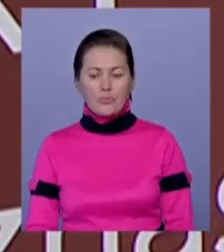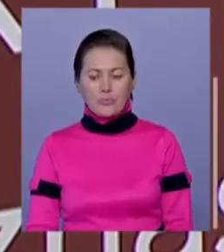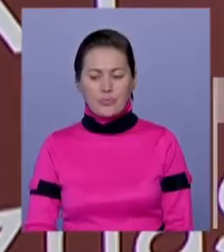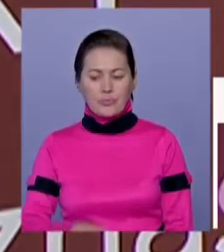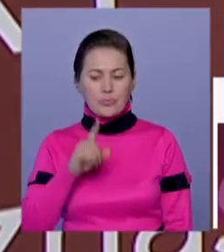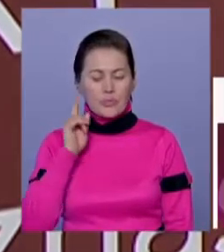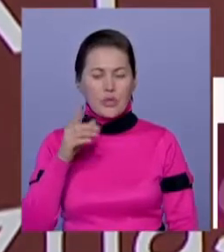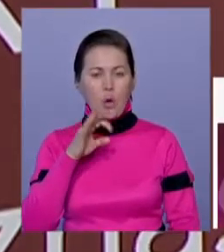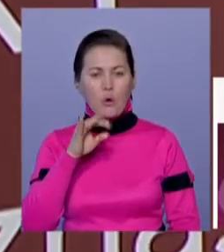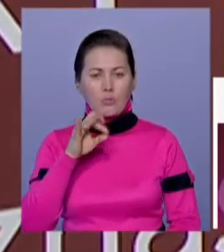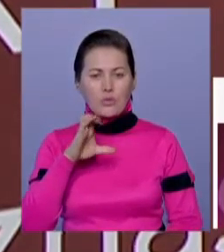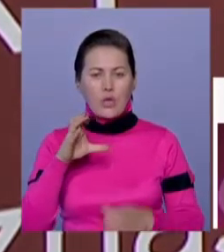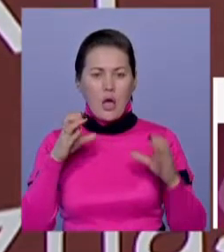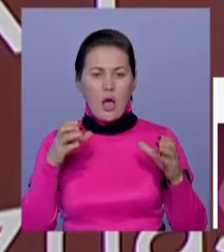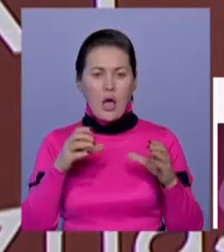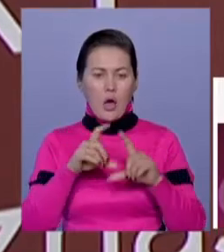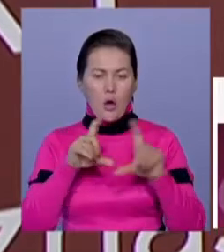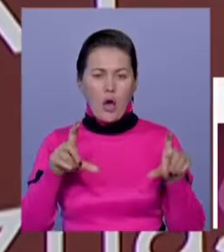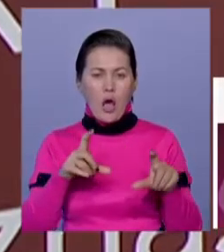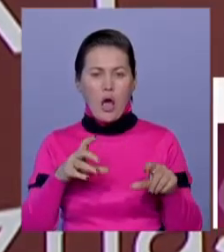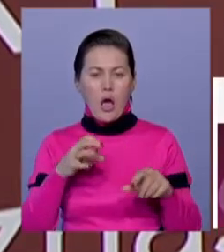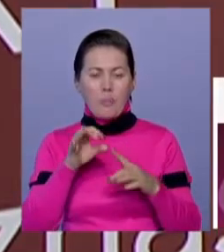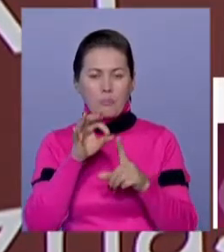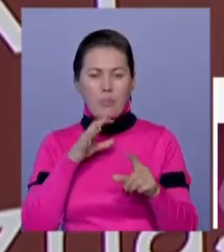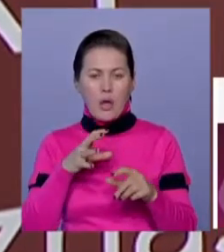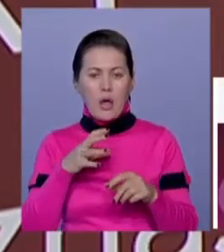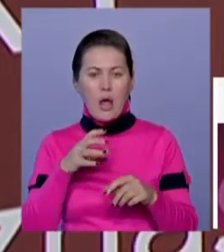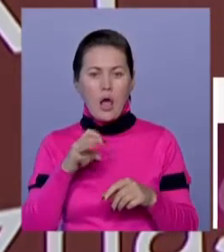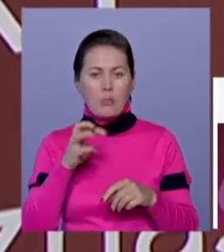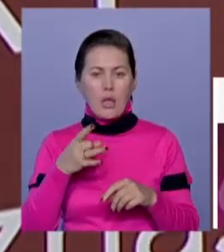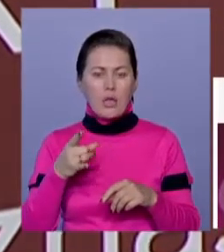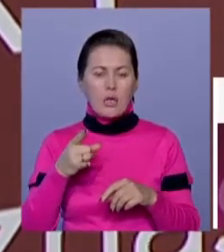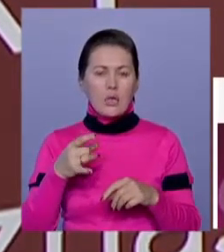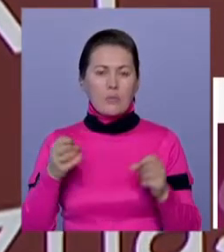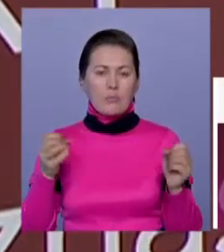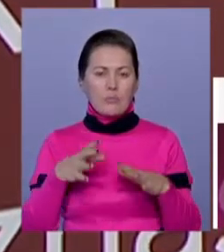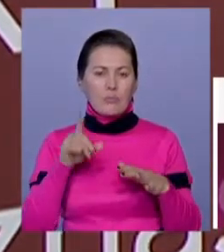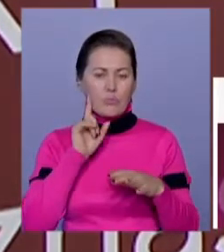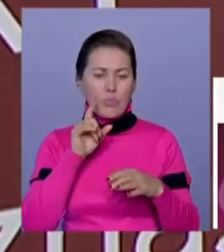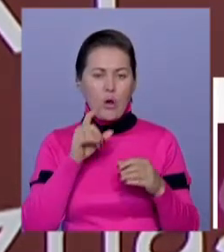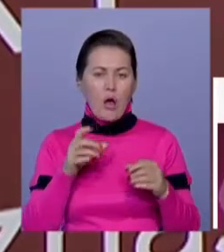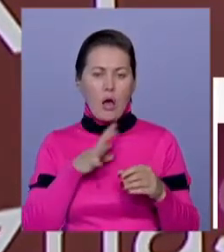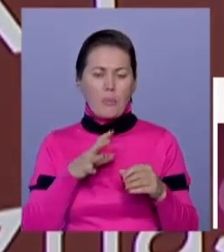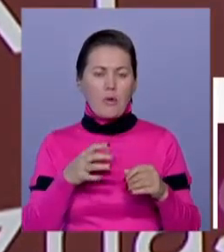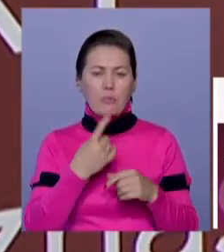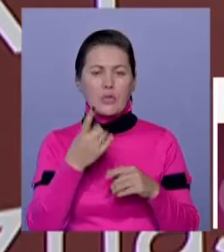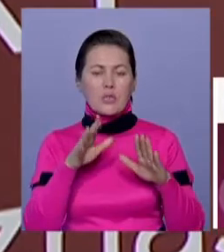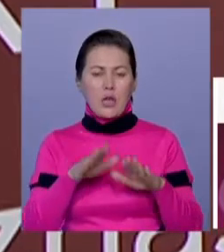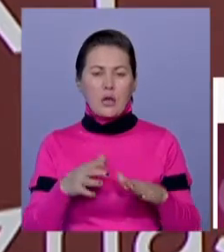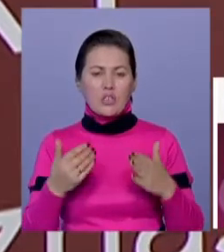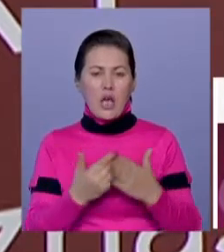Жастар корпусының мақсаты ол Алмалы жастарының басын қосып біріктіріп, бір жерге